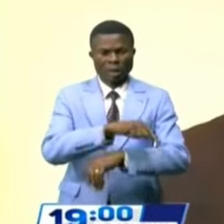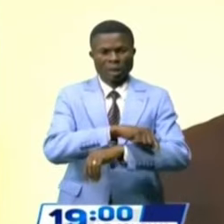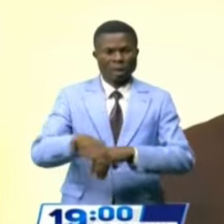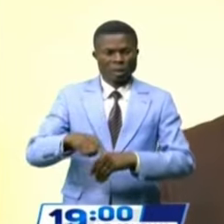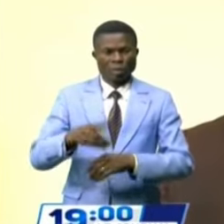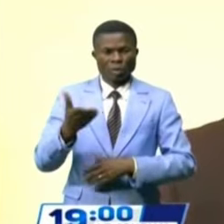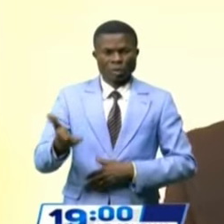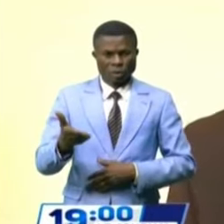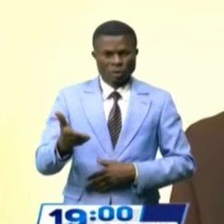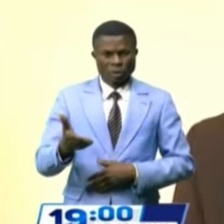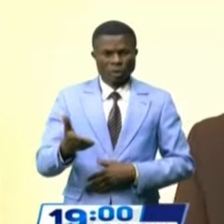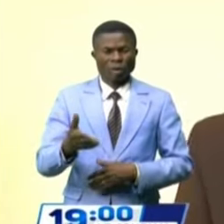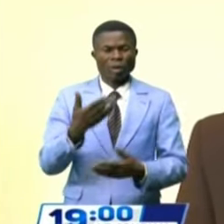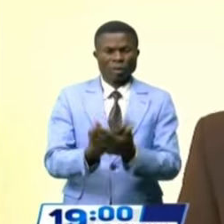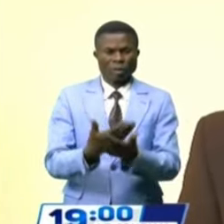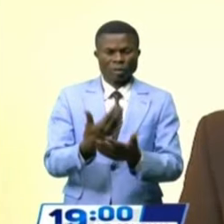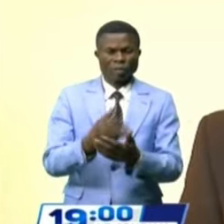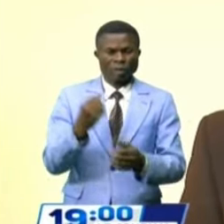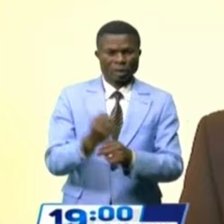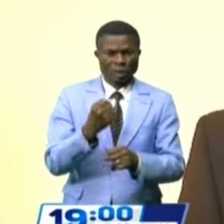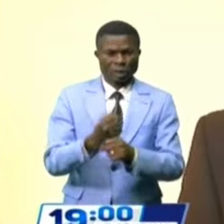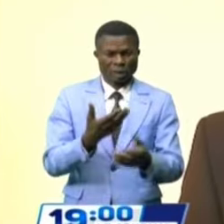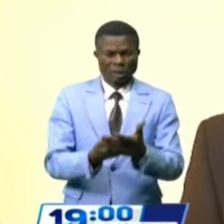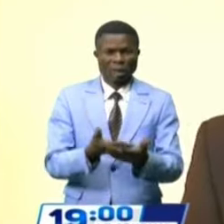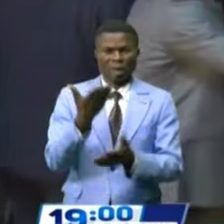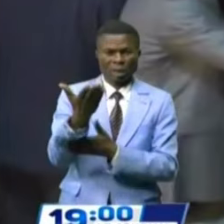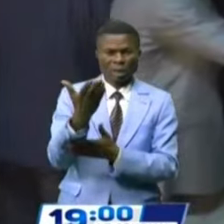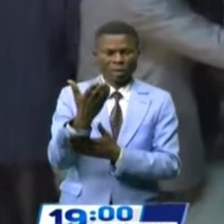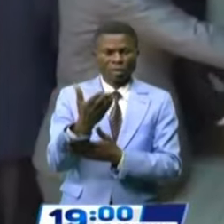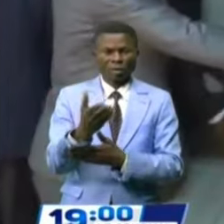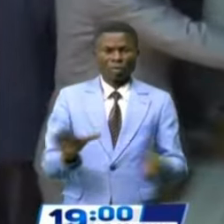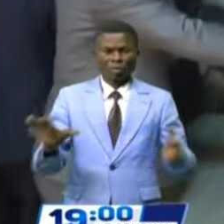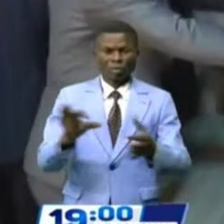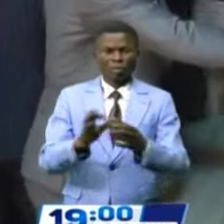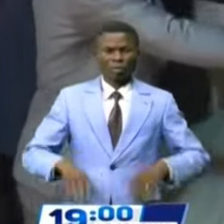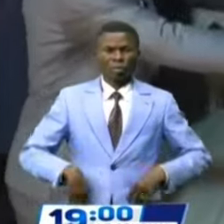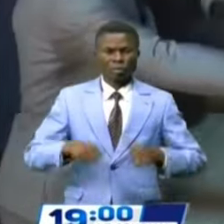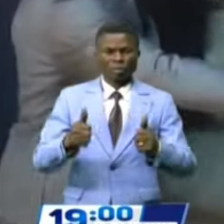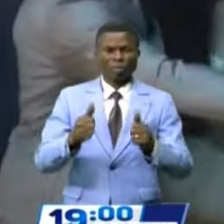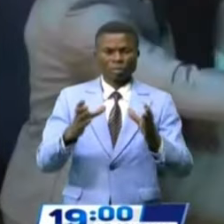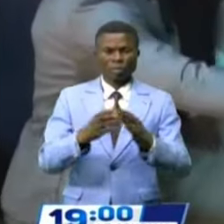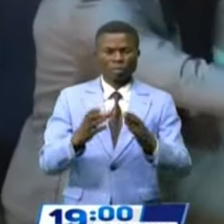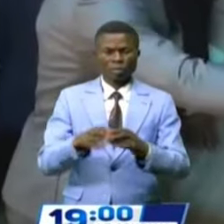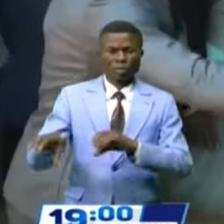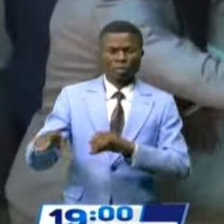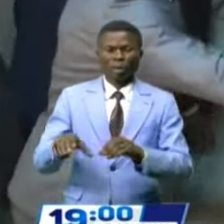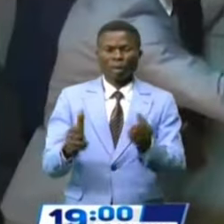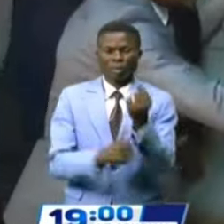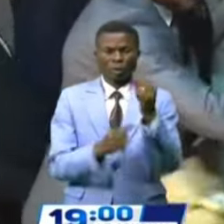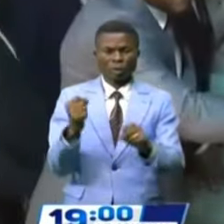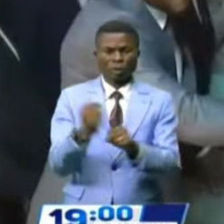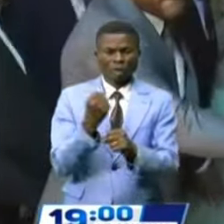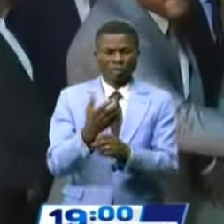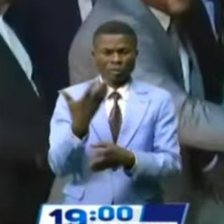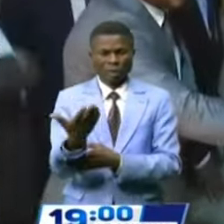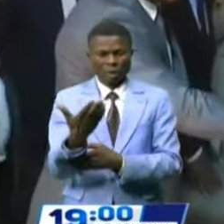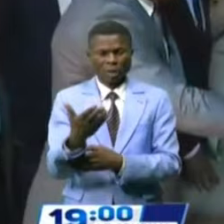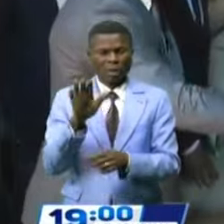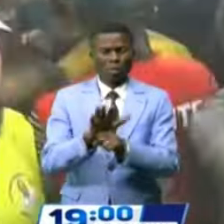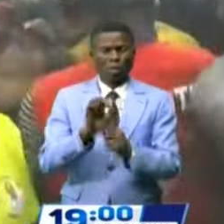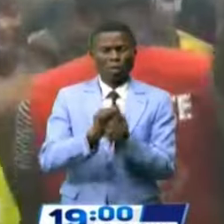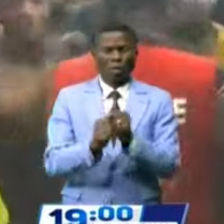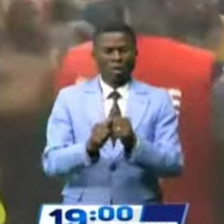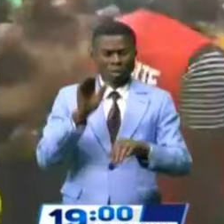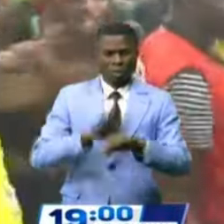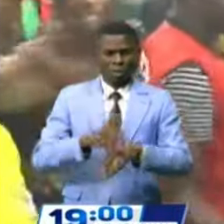administratives, il y a des urgences fonctionnelles qui nécessitent l'harmonisation des vues avec les artisanaux qui connaissent des multiples